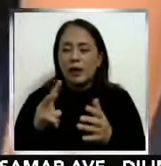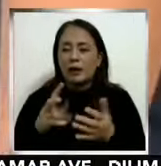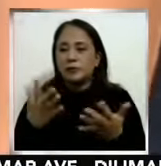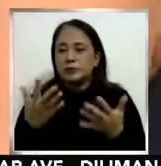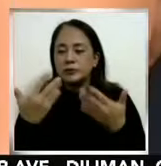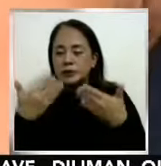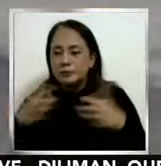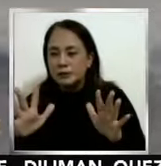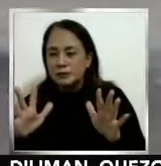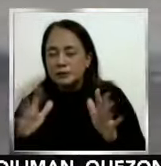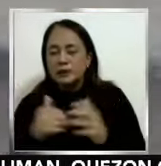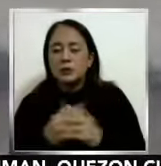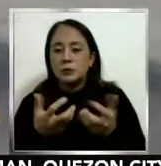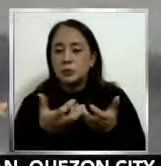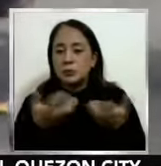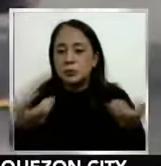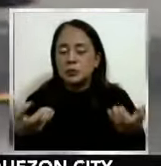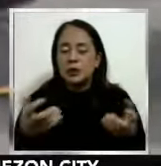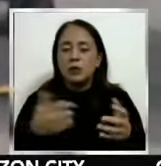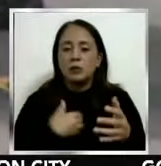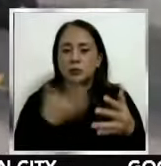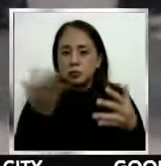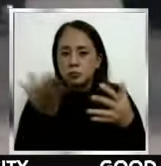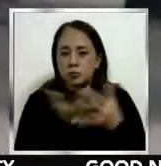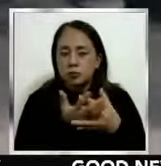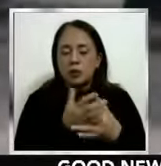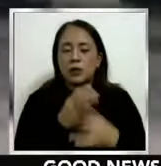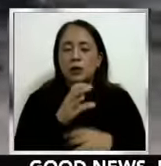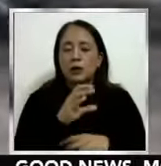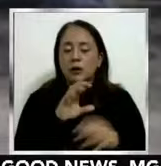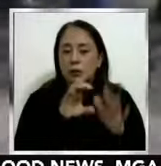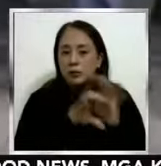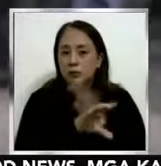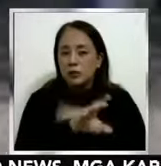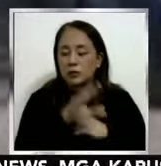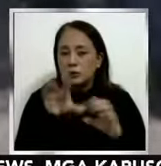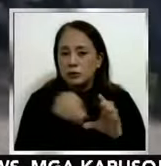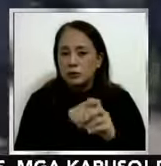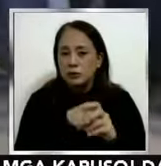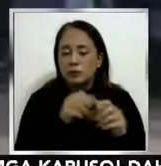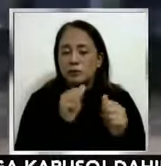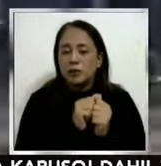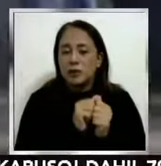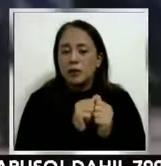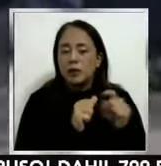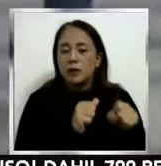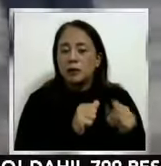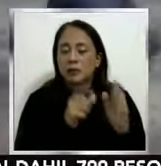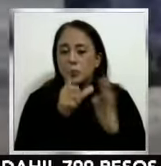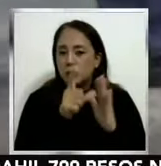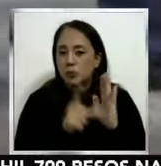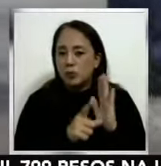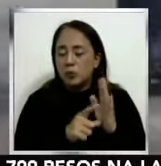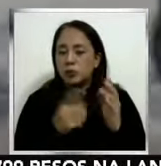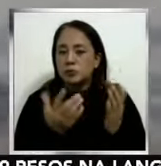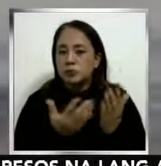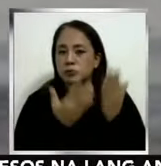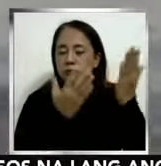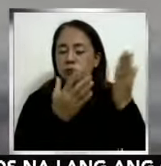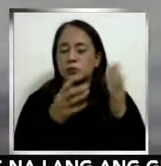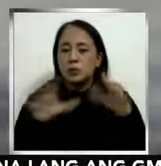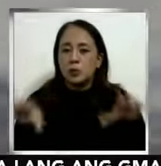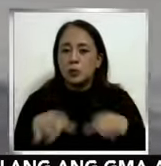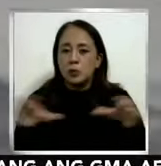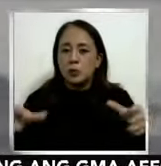Hiwalay pa ang paghahain ng mga kasong kriminal. Kasama sa mga amendments sa batas na balak ipanukala ng komite ay ang paglalagay